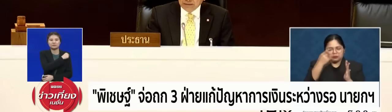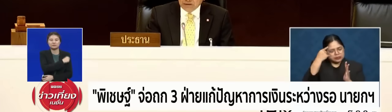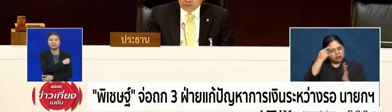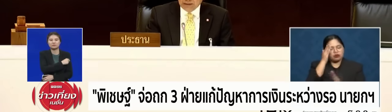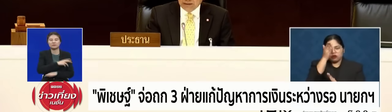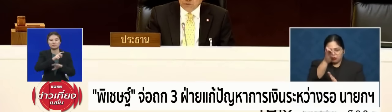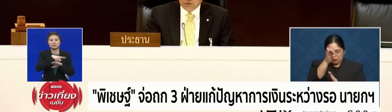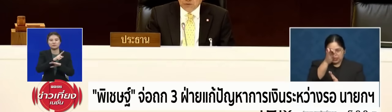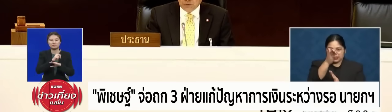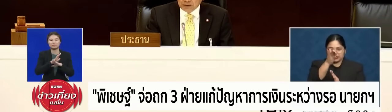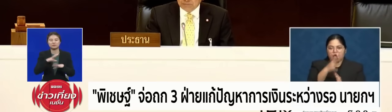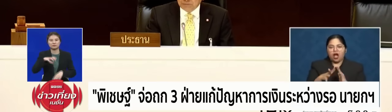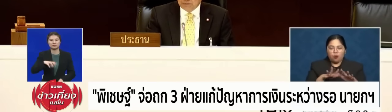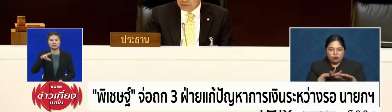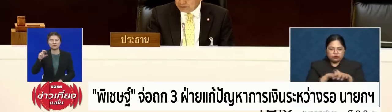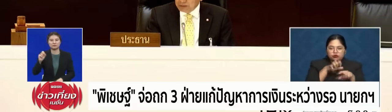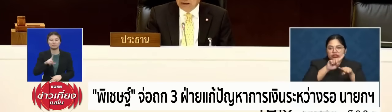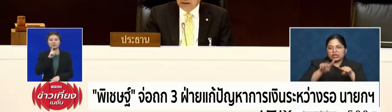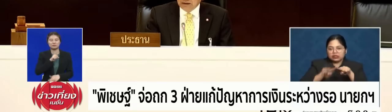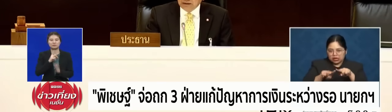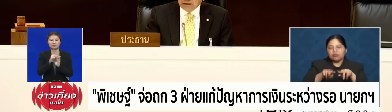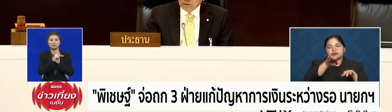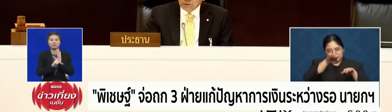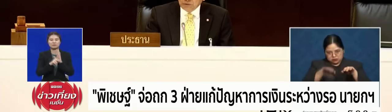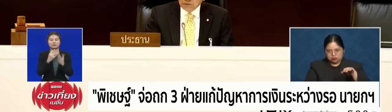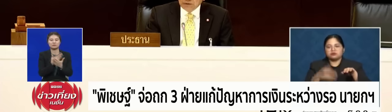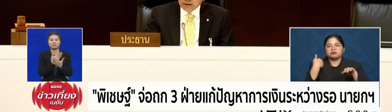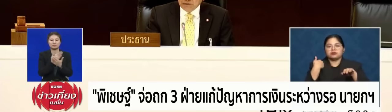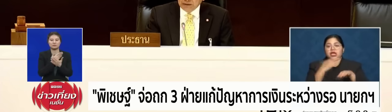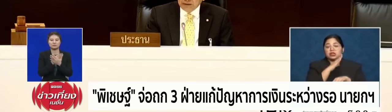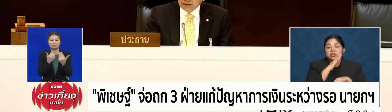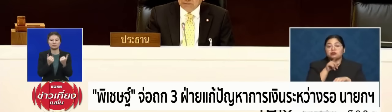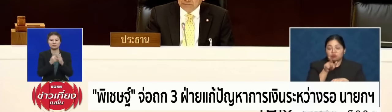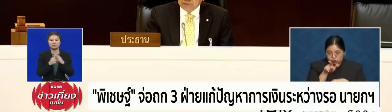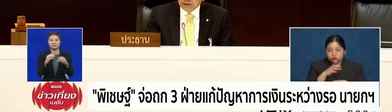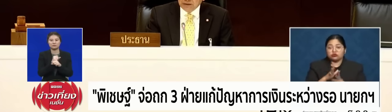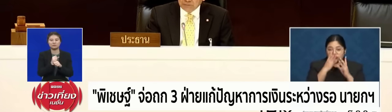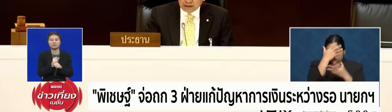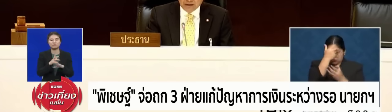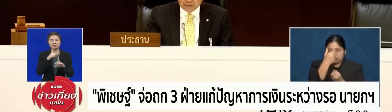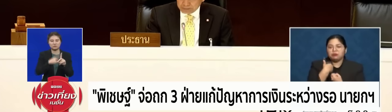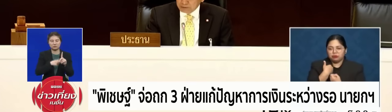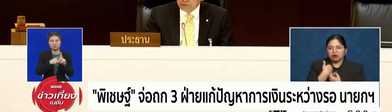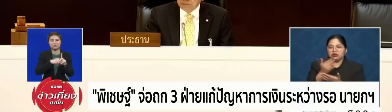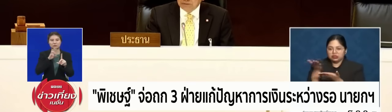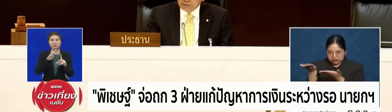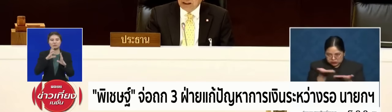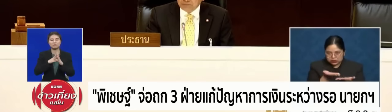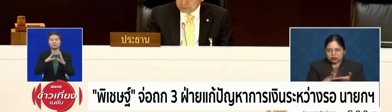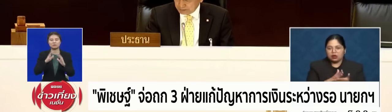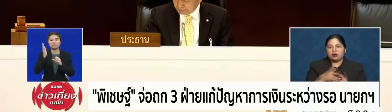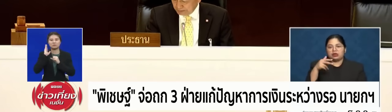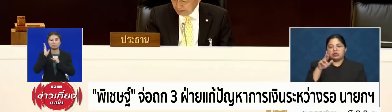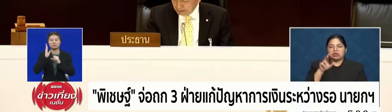อุตส่าห์บุกไปทวงถามกฎหมายการเงินที่บอกมันไปค้างอยู่เนี่ยนะฮะโอ้โหบางฉบับค้างกันมา 6เดือนกว่าแล้วคือคุณ